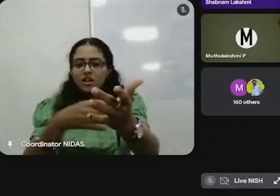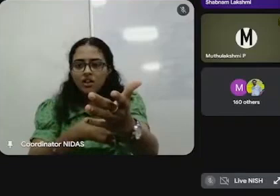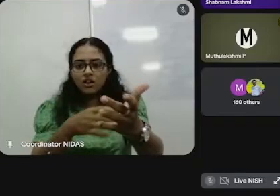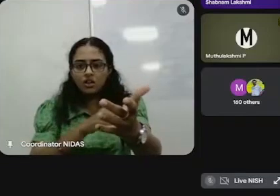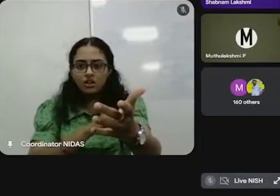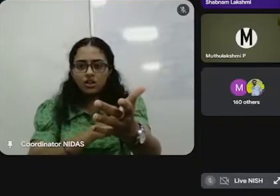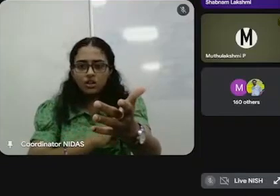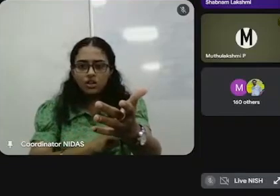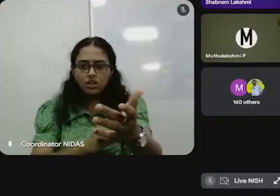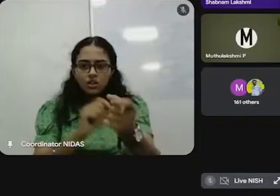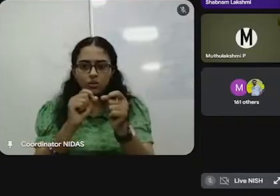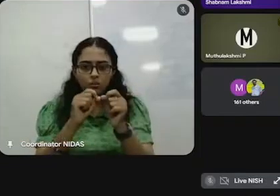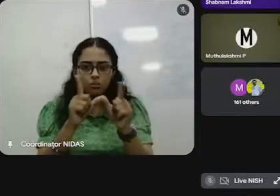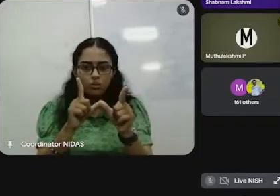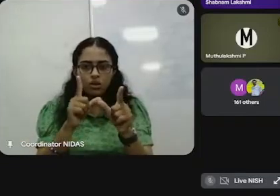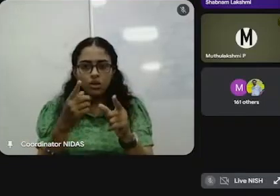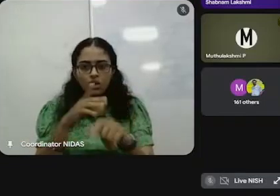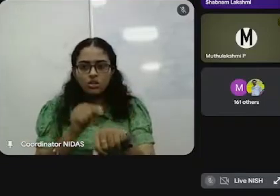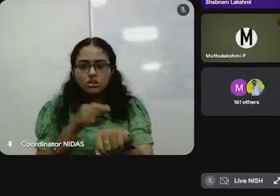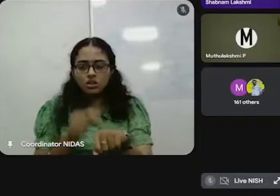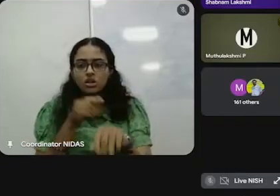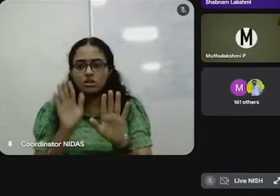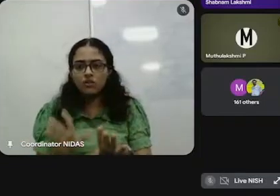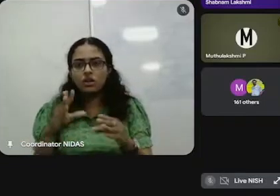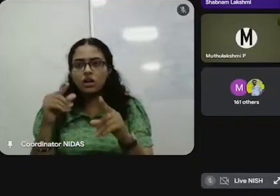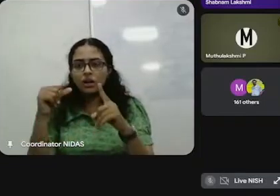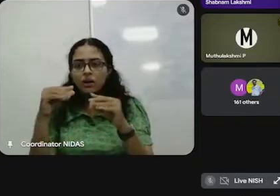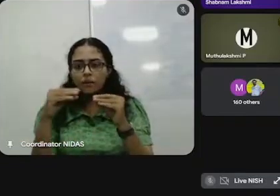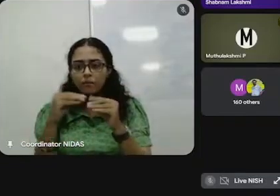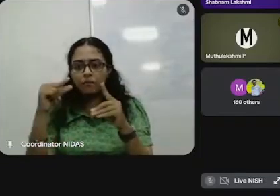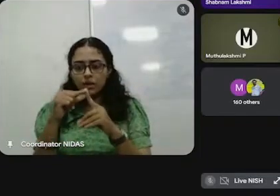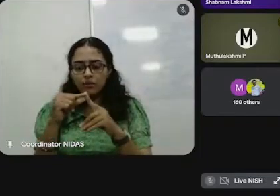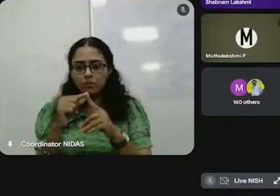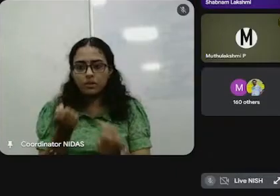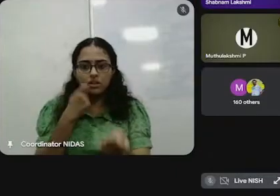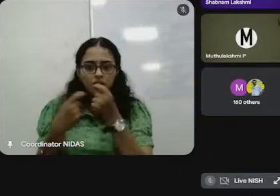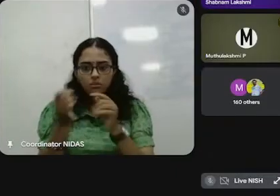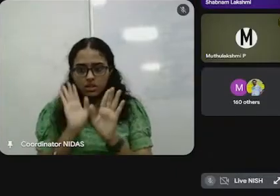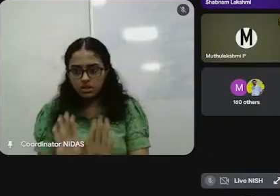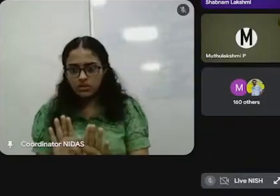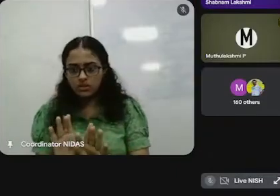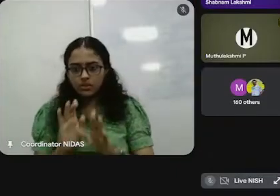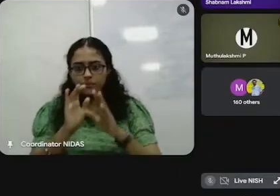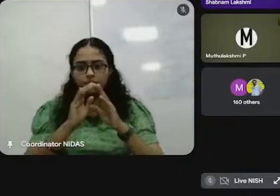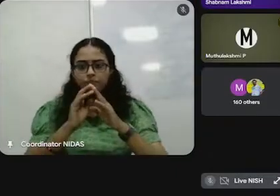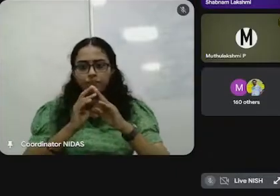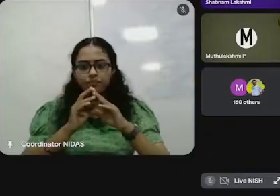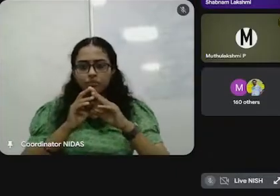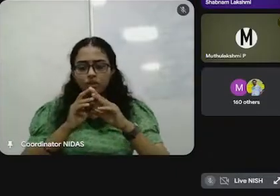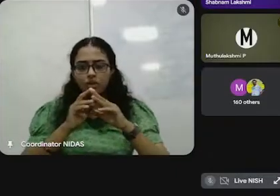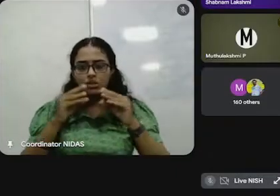ഉള്ള ചാൻസ് കൂടുതലാണ്. അപ്പം അതിന് ഡെഫിനറ്റ്ലി അത് BP കുറയ്ക്കാനുള്ള ഇപ്പൊ കഴിക്കുന്നുണ്ടോ മെഡിസിൻസ് ചാറ്റ് ബോക്സിൽ വന്നതായിട്ട് അറിയാൻ